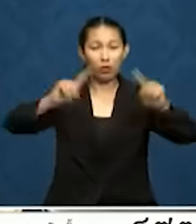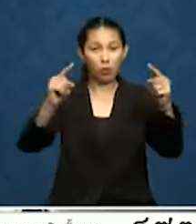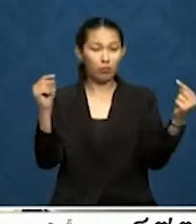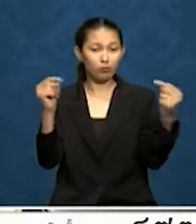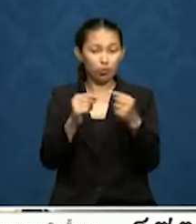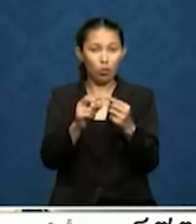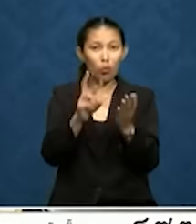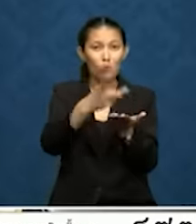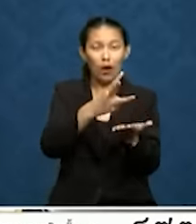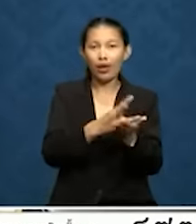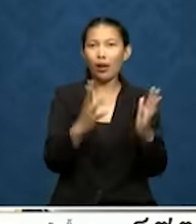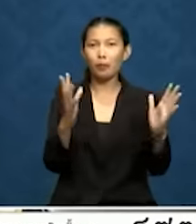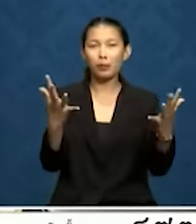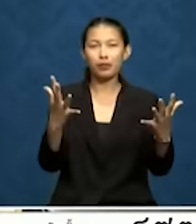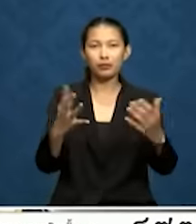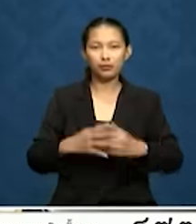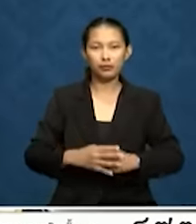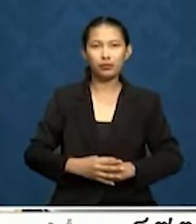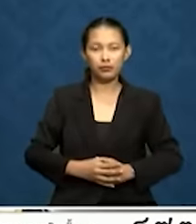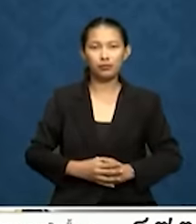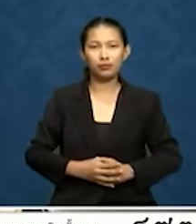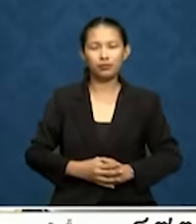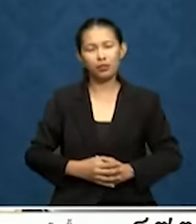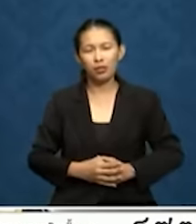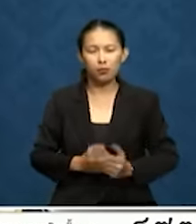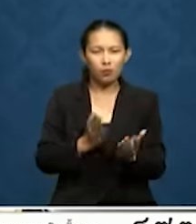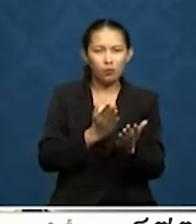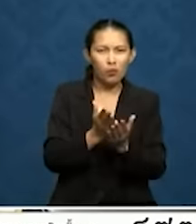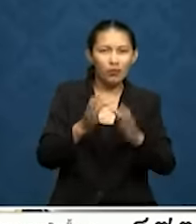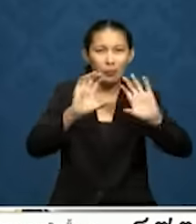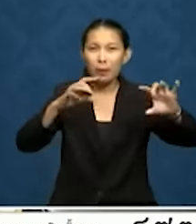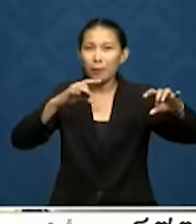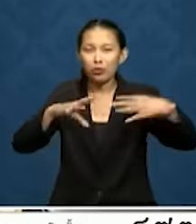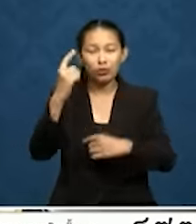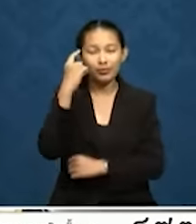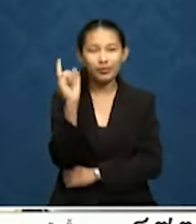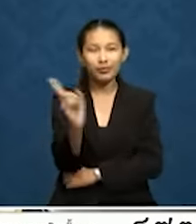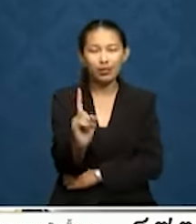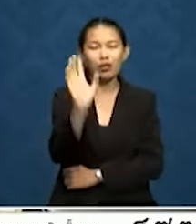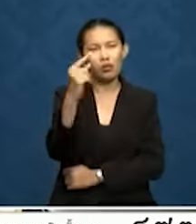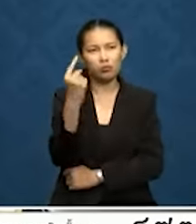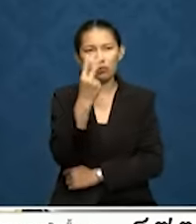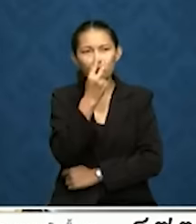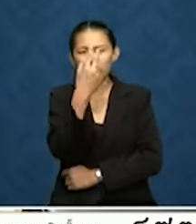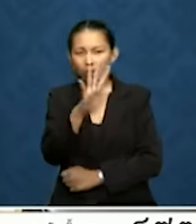ในระเบียบวาระทางฝ่ายค้านขออนุญาตครับก็ยังไม่สมบูร